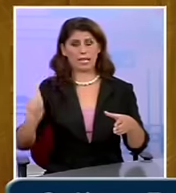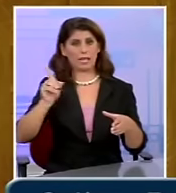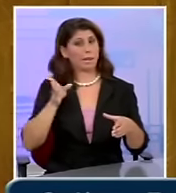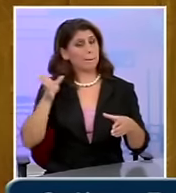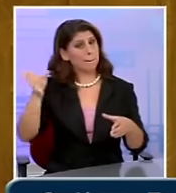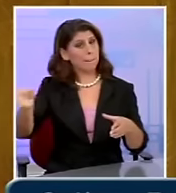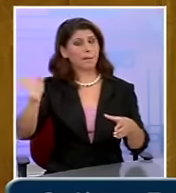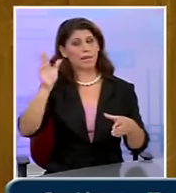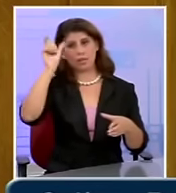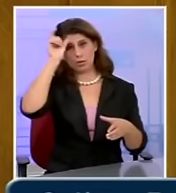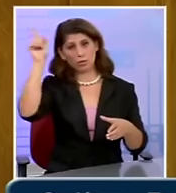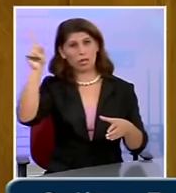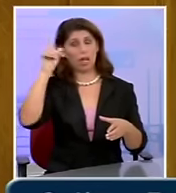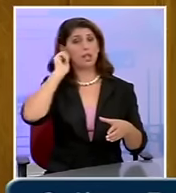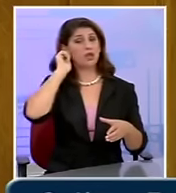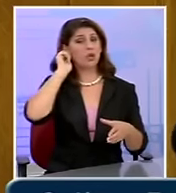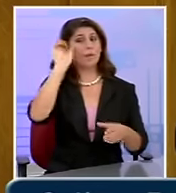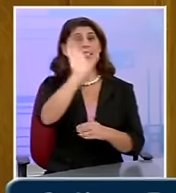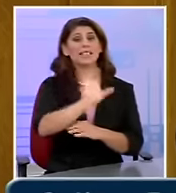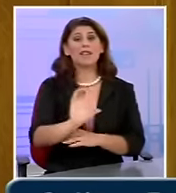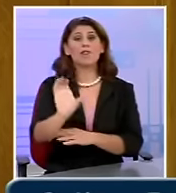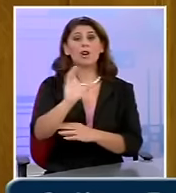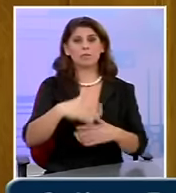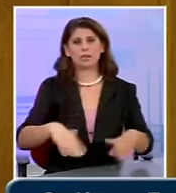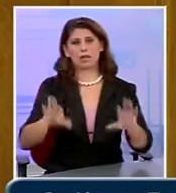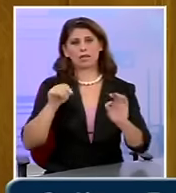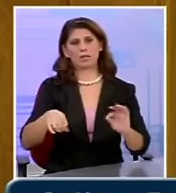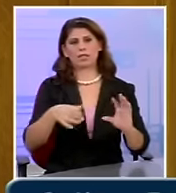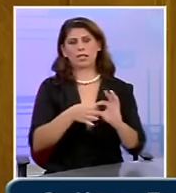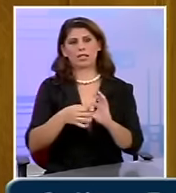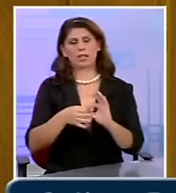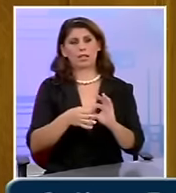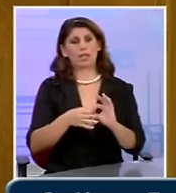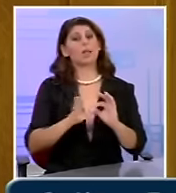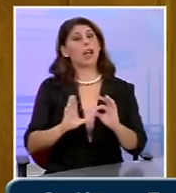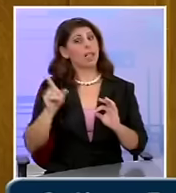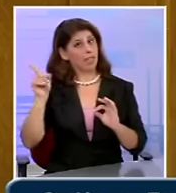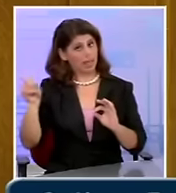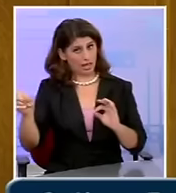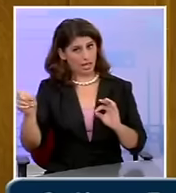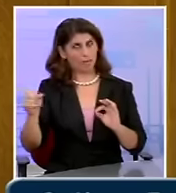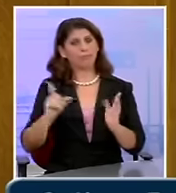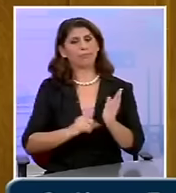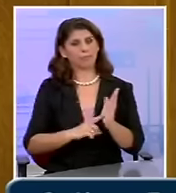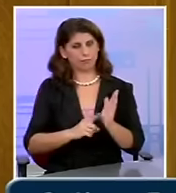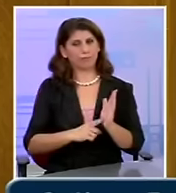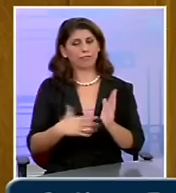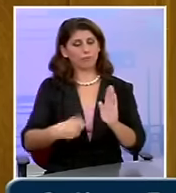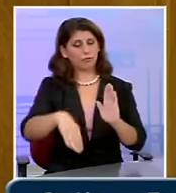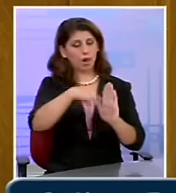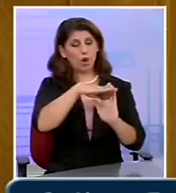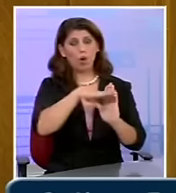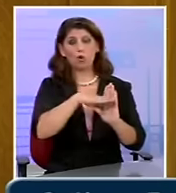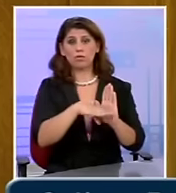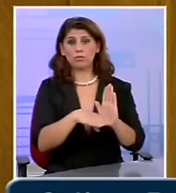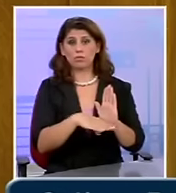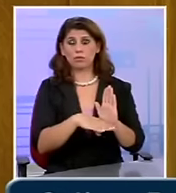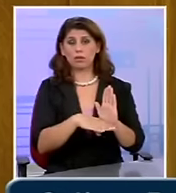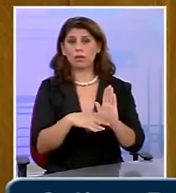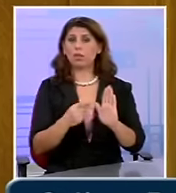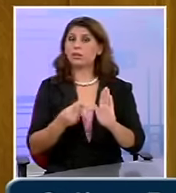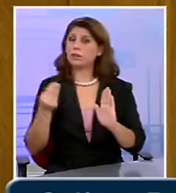στο όνομα της Ευρώπης ξεκίνησε αυτήν τη συνεργασία. Αλλά και εκεί θα πρέπει βεβαίως να τεθούν όροι και να